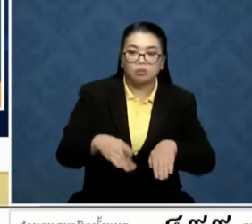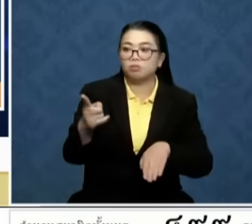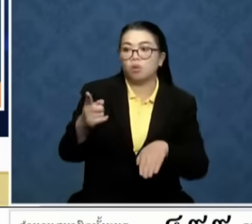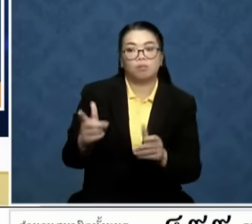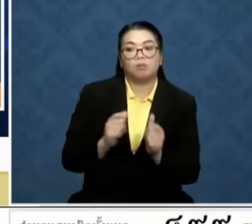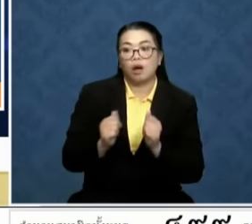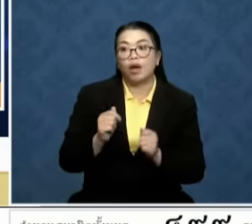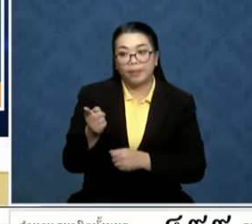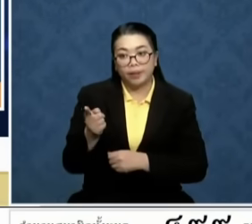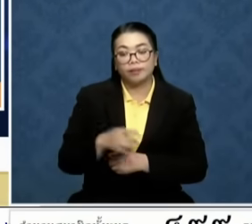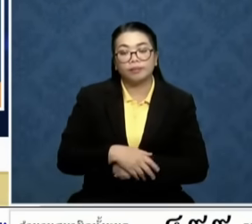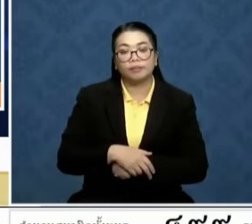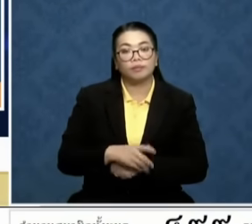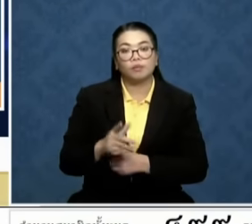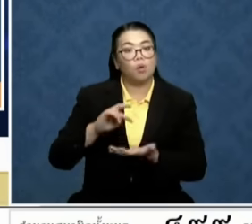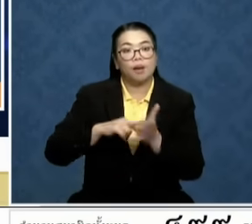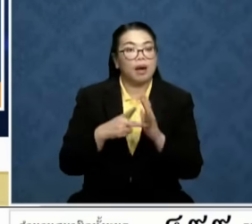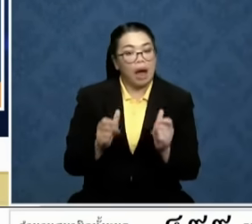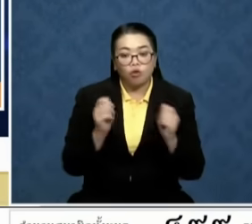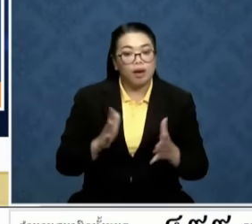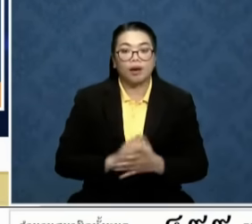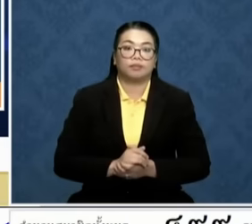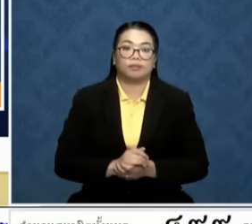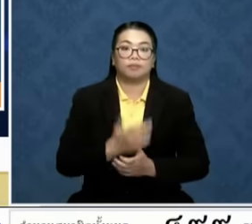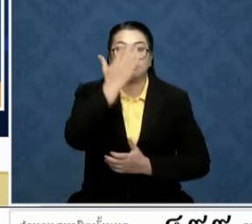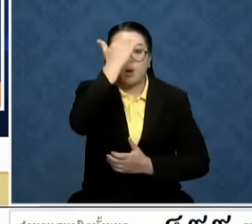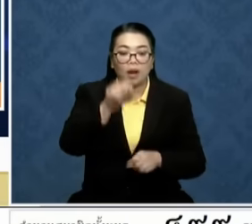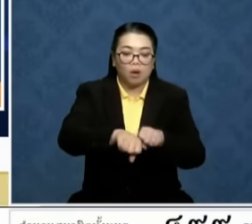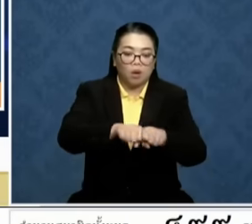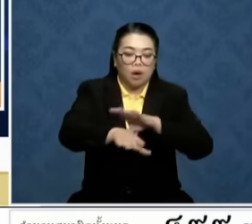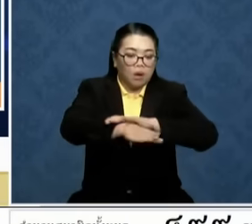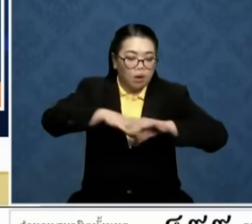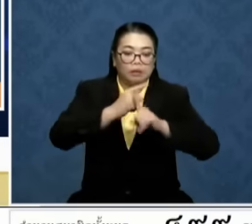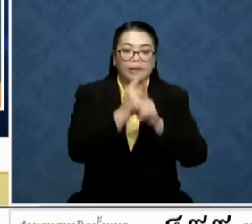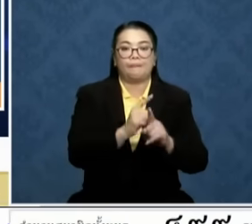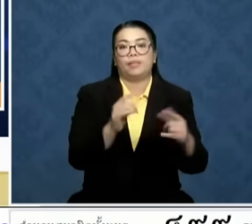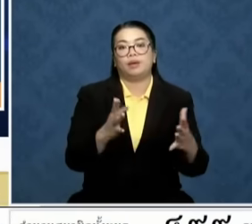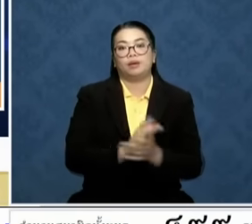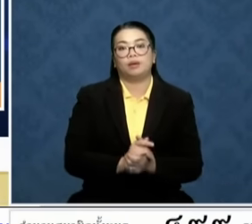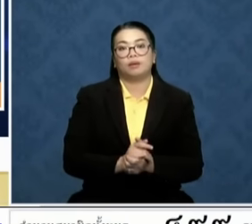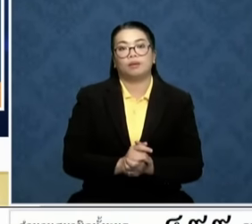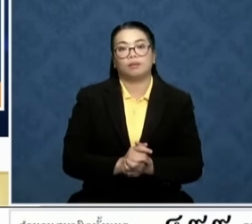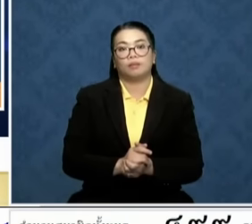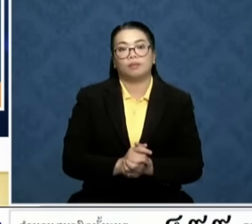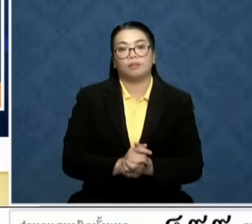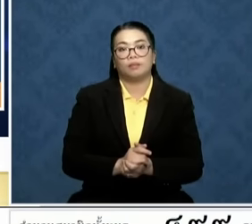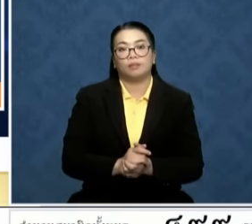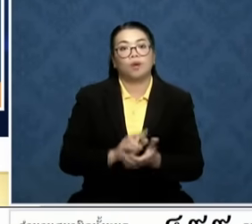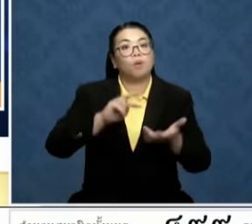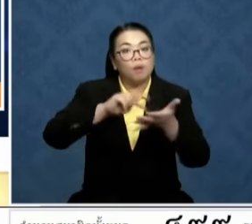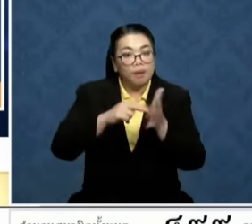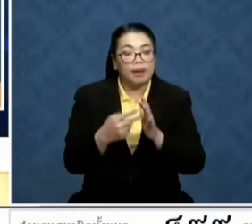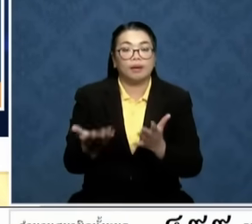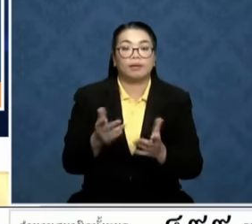ประธานเข้าบ้านมครับก็ต้องแปลว่าไม่ถูกต้องมครับท่านประธานก็คือบุกรุกบ้านผมถูกมครับอันนี้สมมุตินะเพราะ